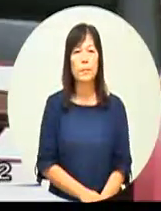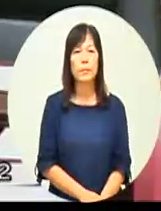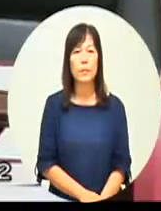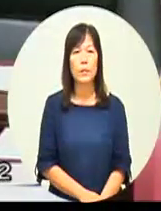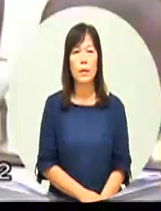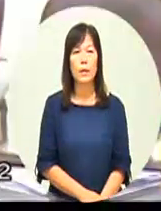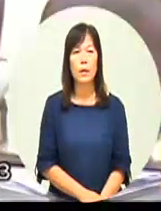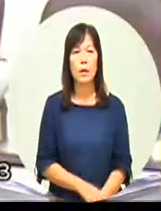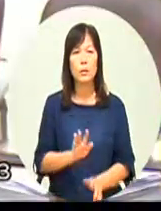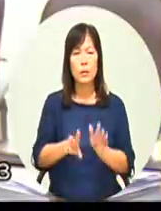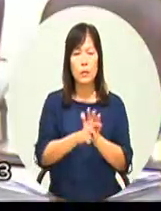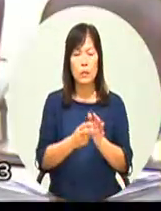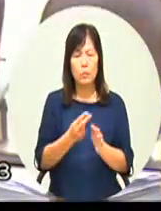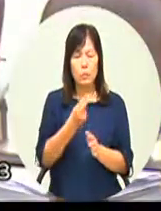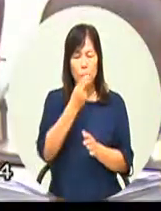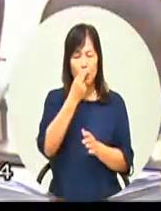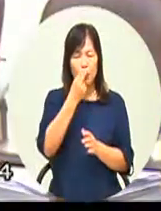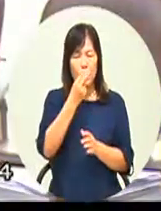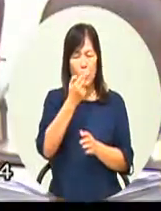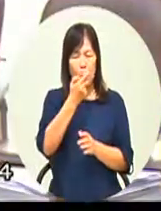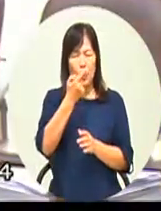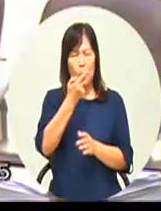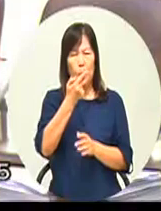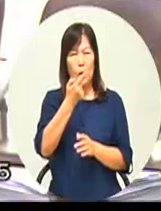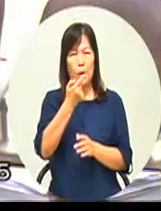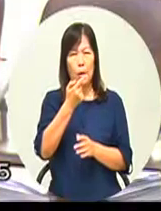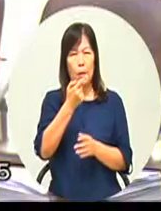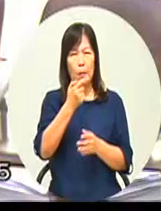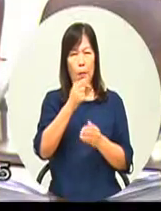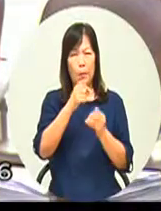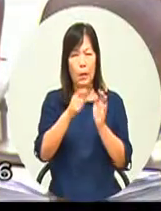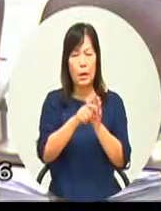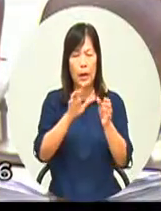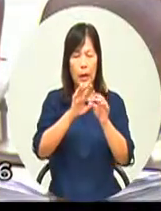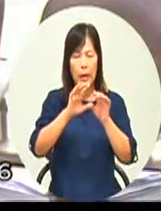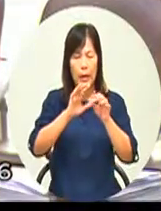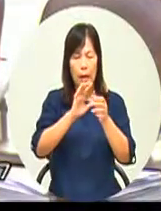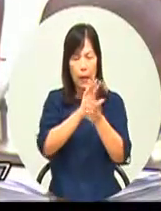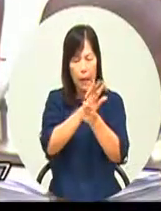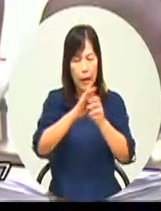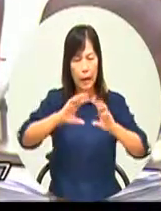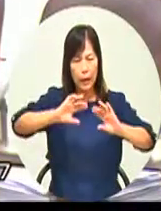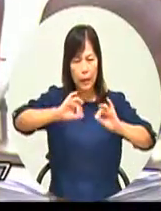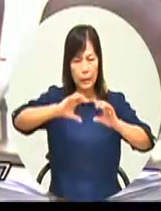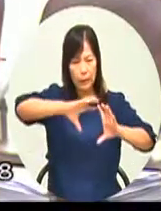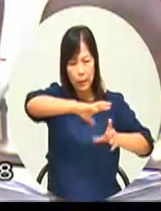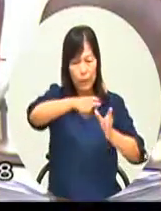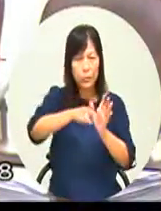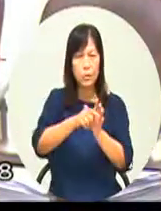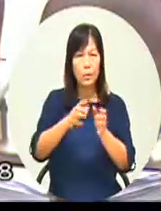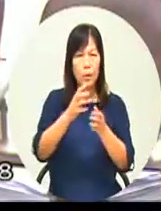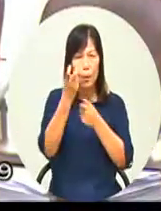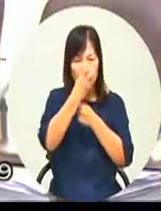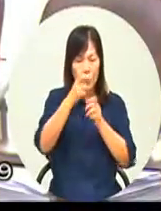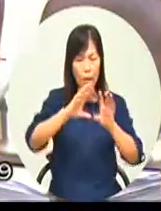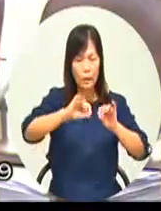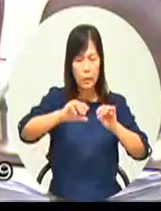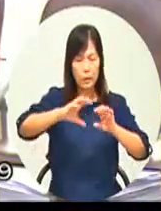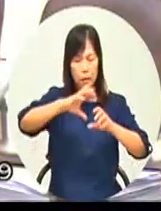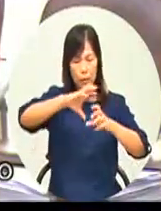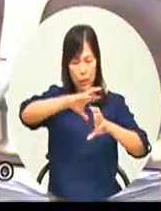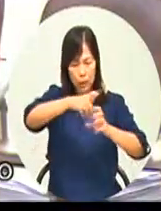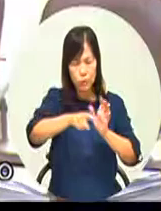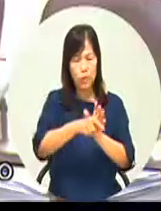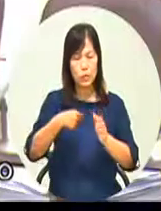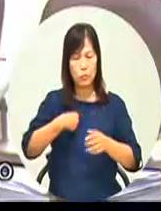极端的气候，那我们要爱地球、顾地球，我们可以从自己做起，